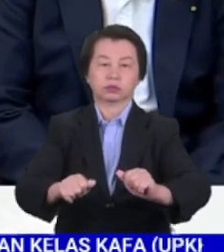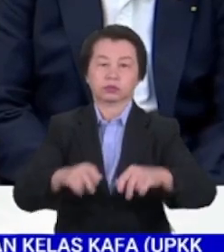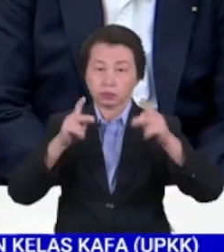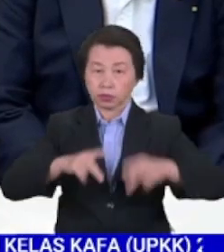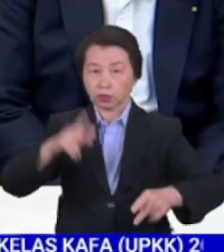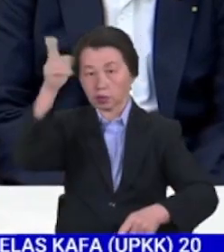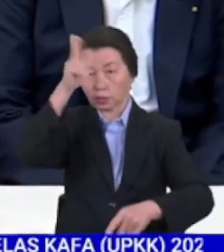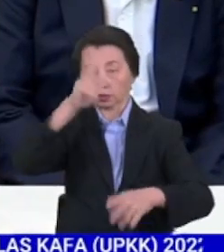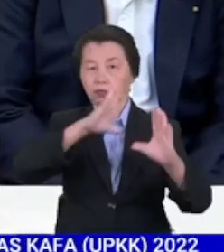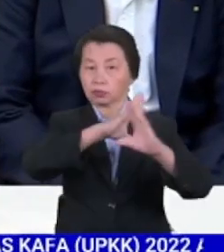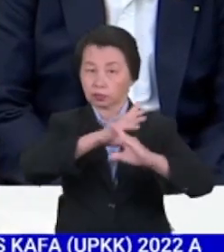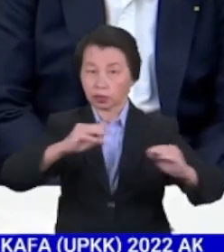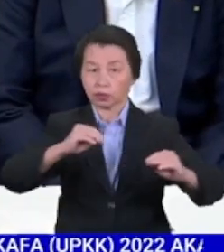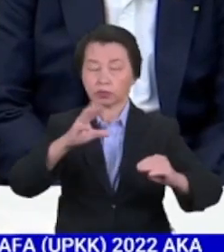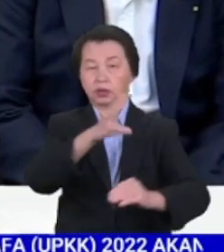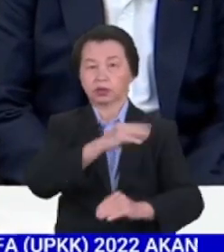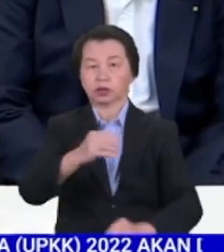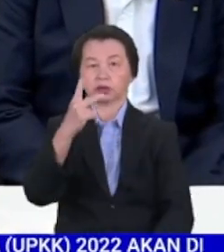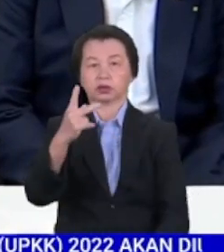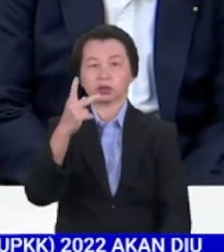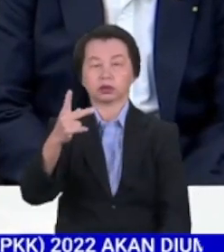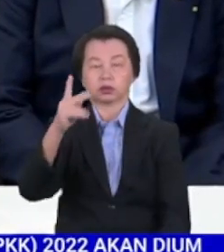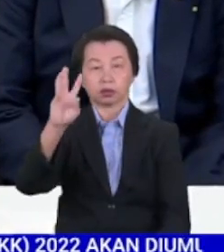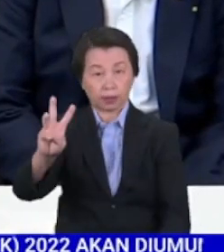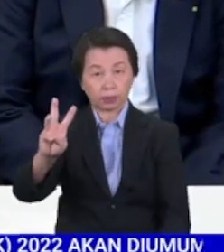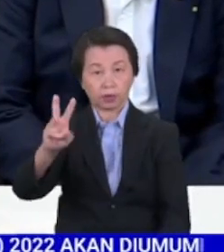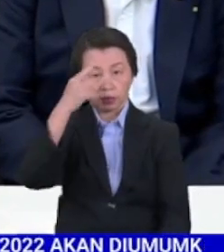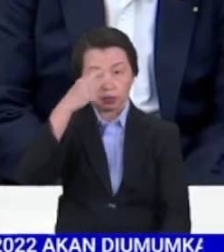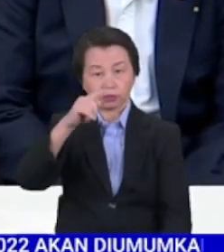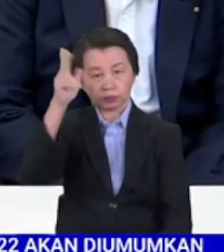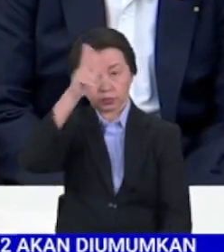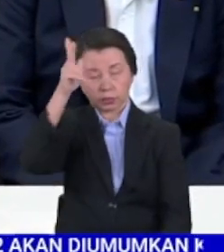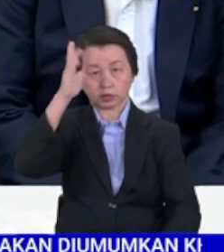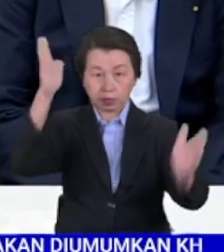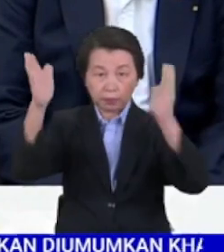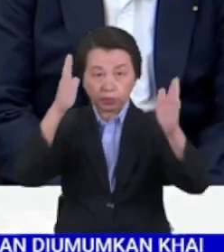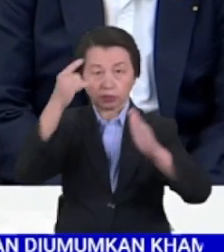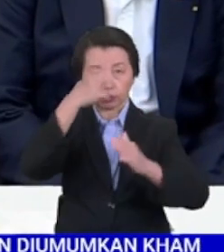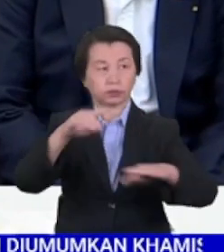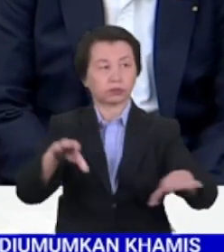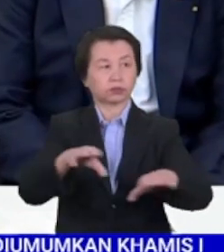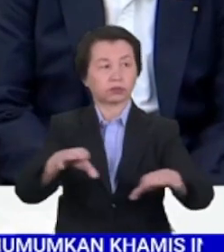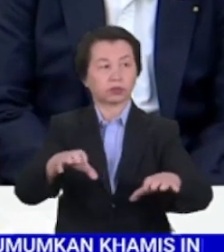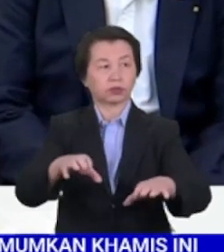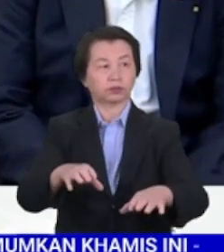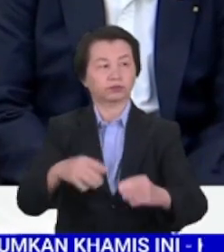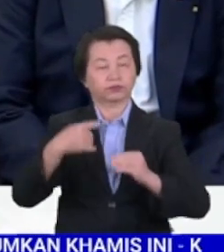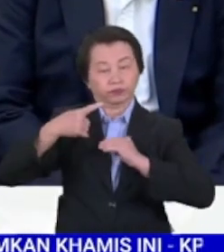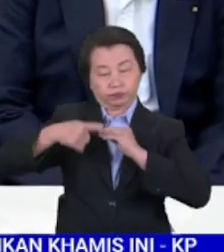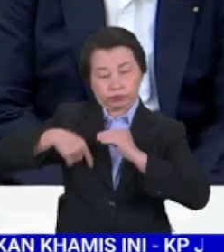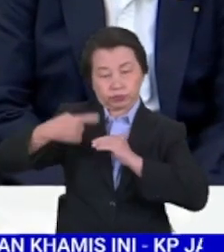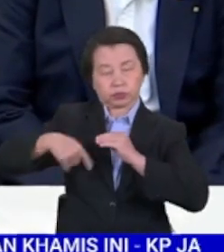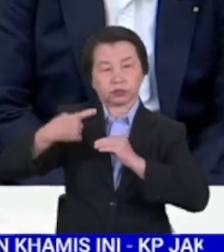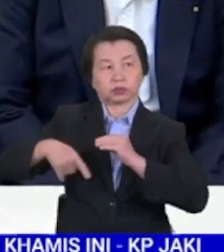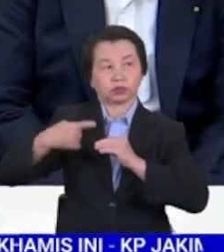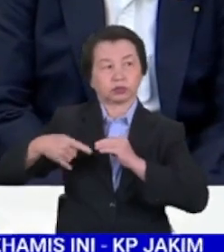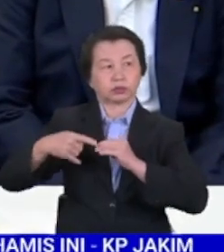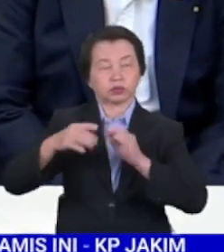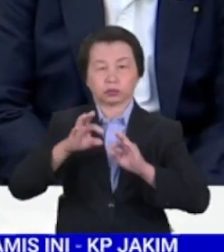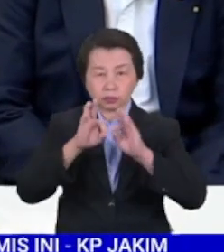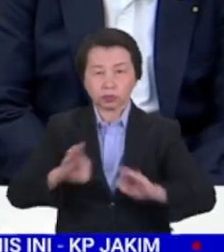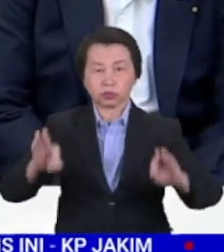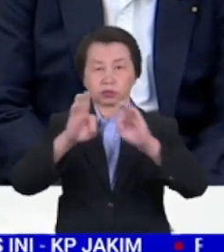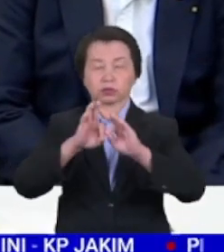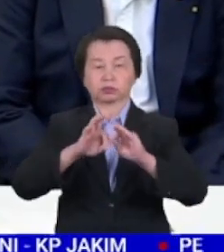pihak Kerajaan Sarawak dan juga KKW bagi pihak Kerajaan Persekutuan untuk melaksanakan tentang